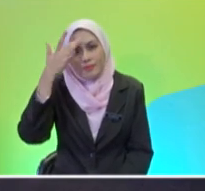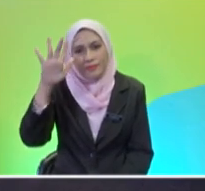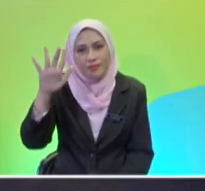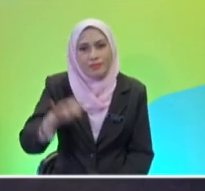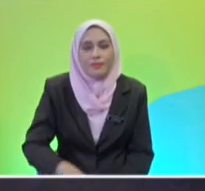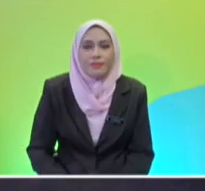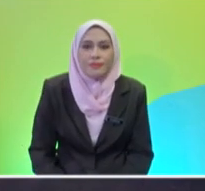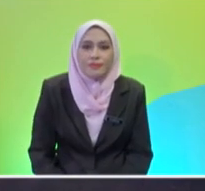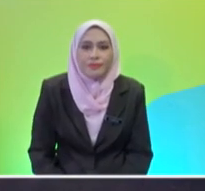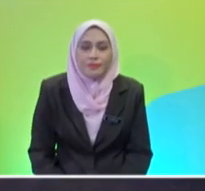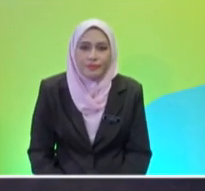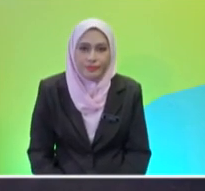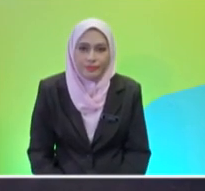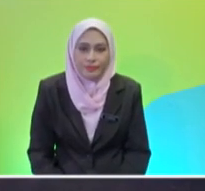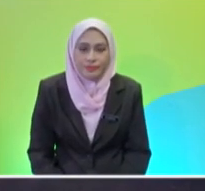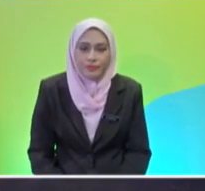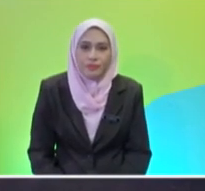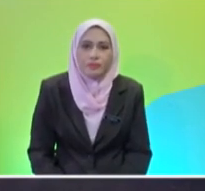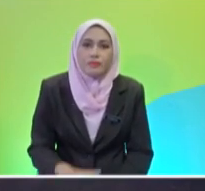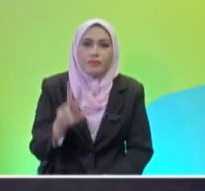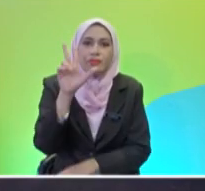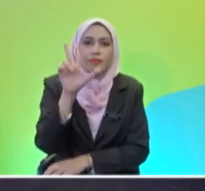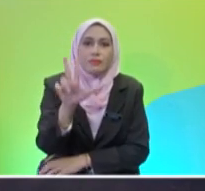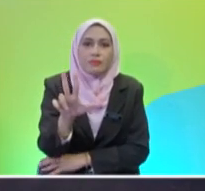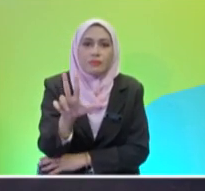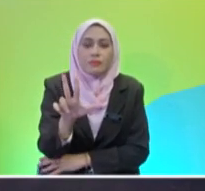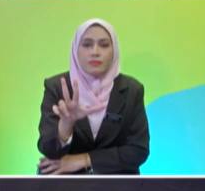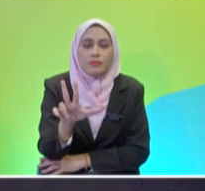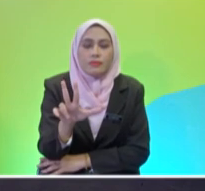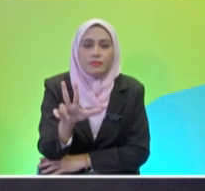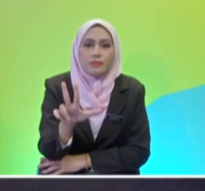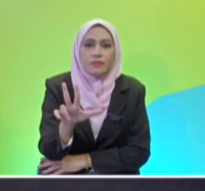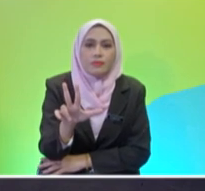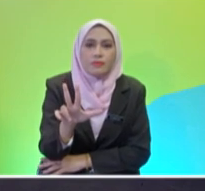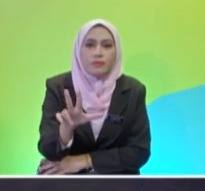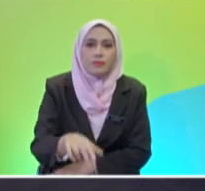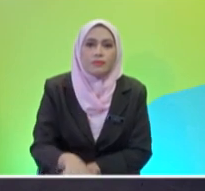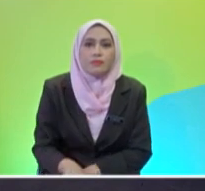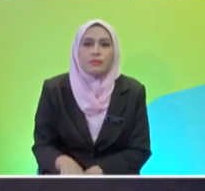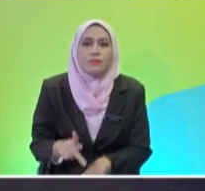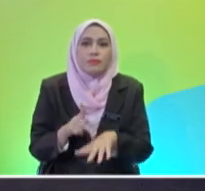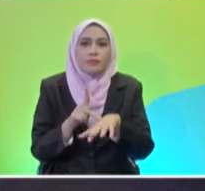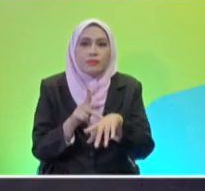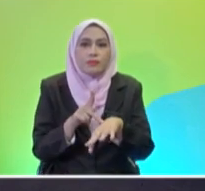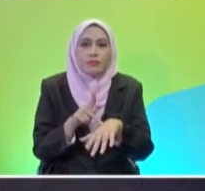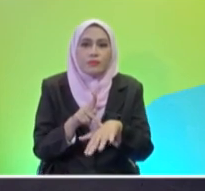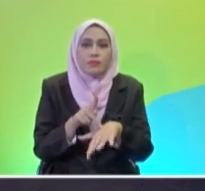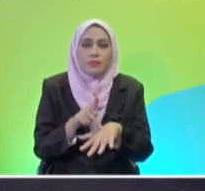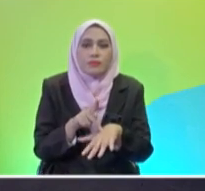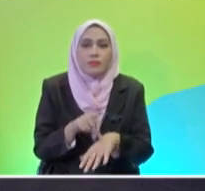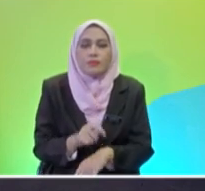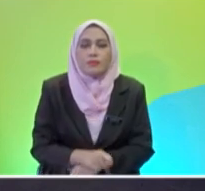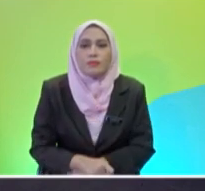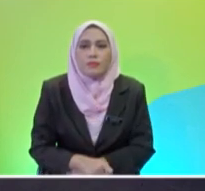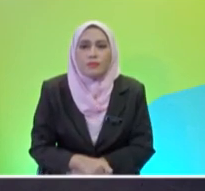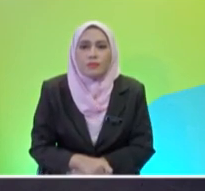kan. Okey, seterusnya yang ketiga, serangga kita ketiga adalah kumbang. Ini kena sebutan dengan